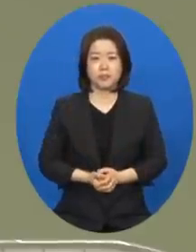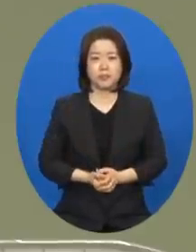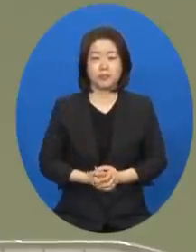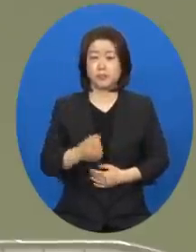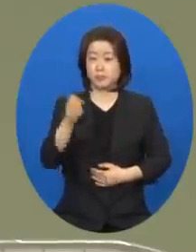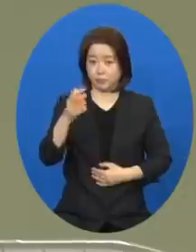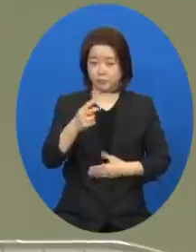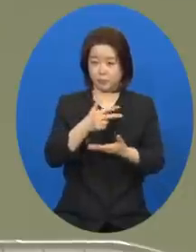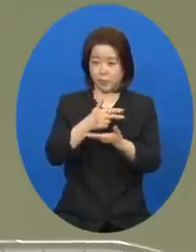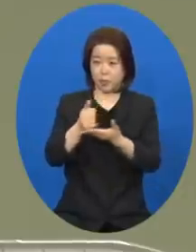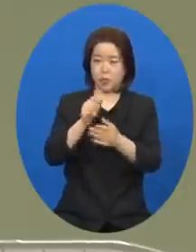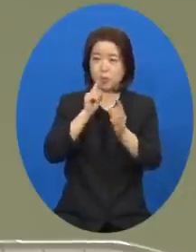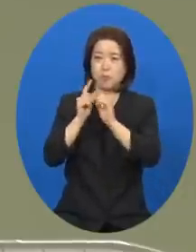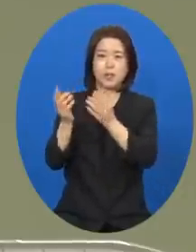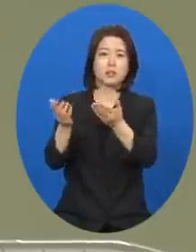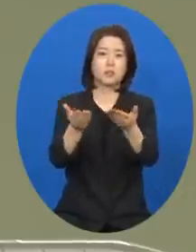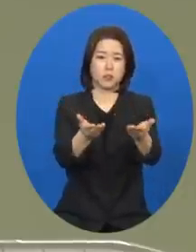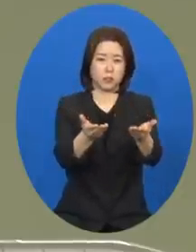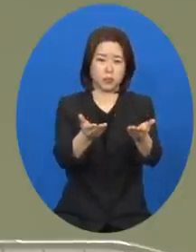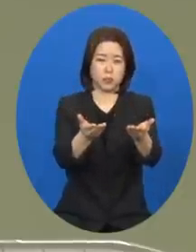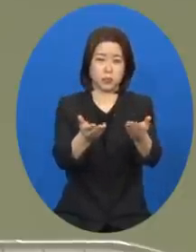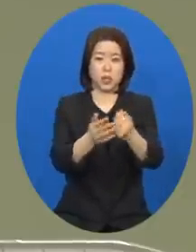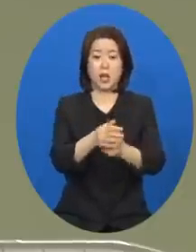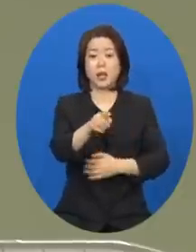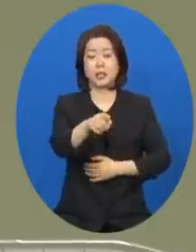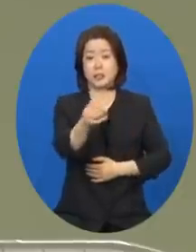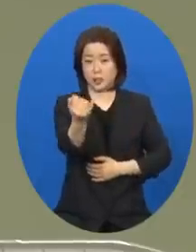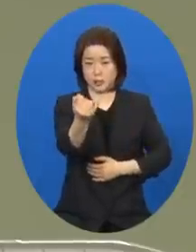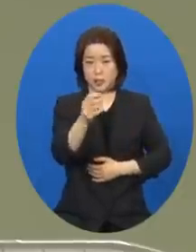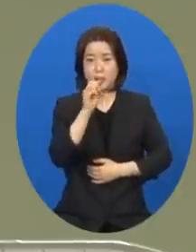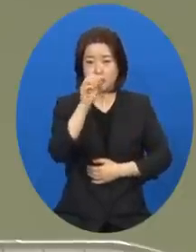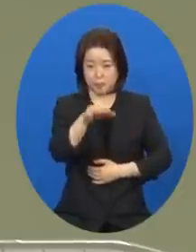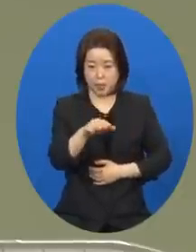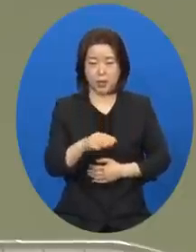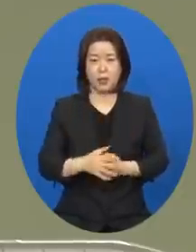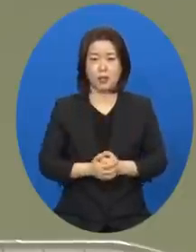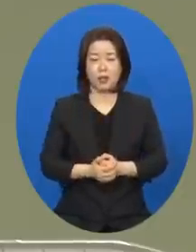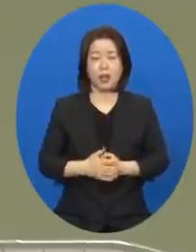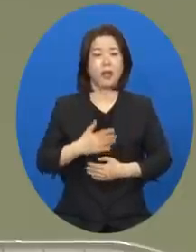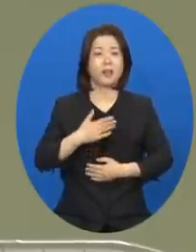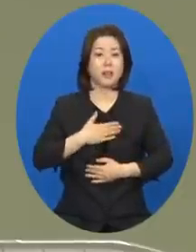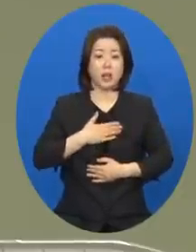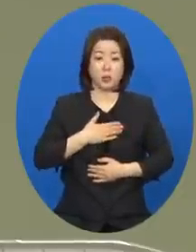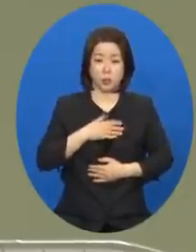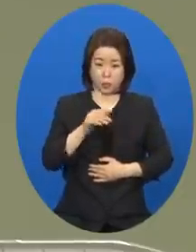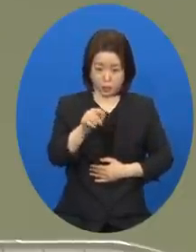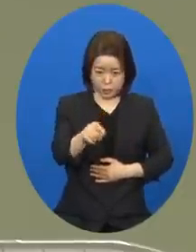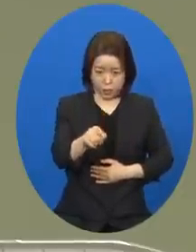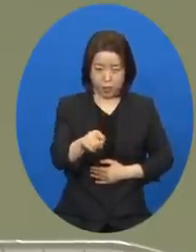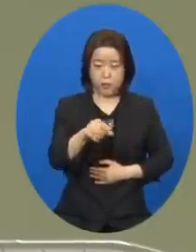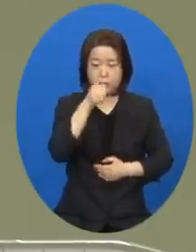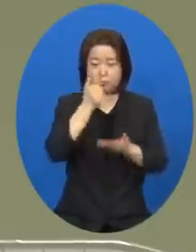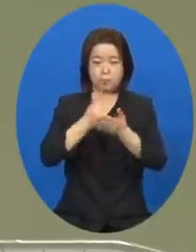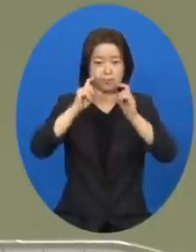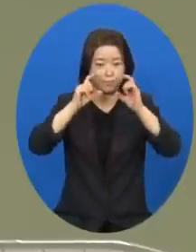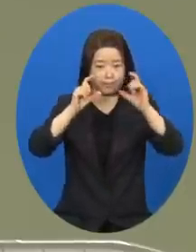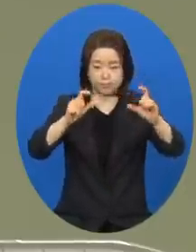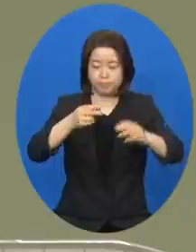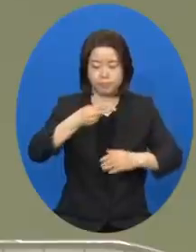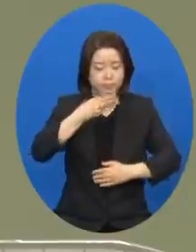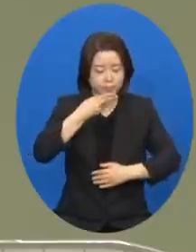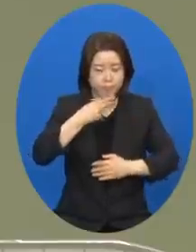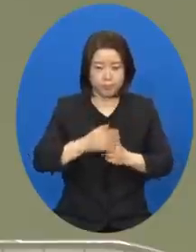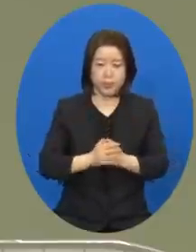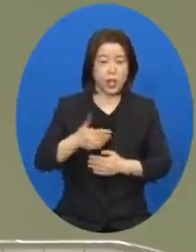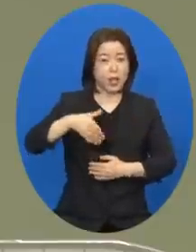그리고 주님께서 말씀하세요. 그 여인에게 나도 너를 정죄하지 않는다.